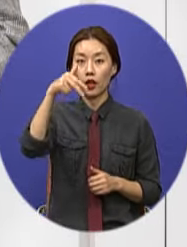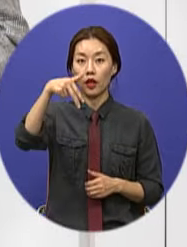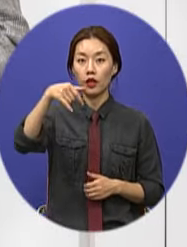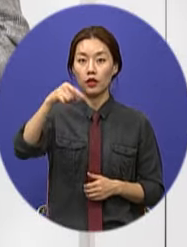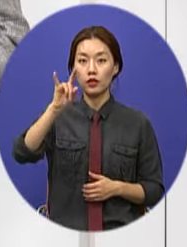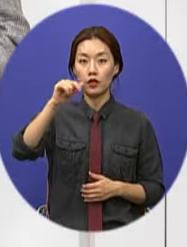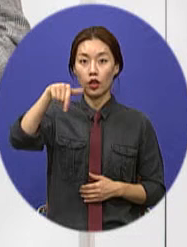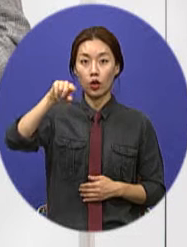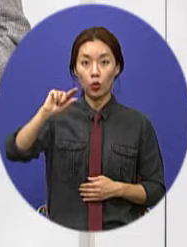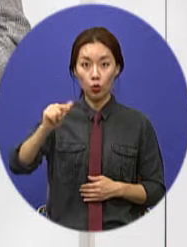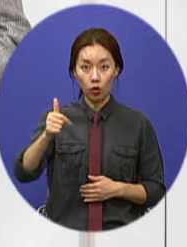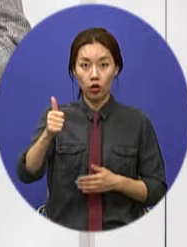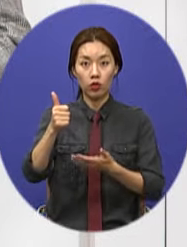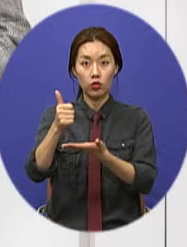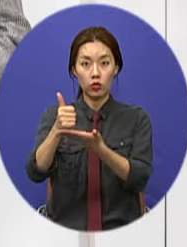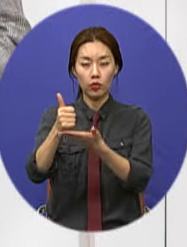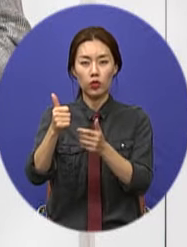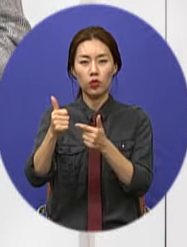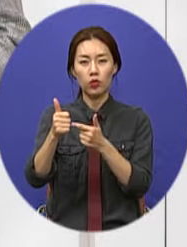박재건님에게 내가 저